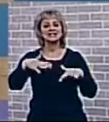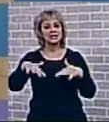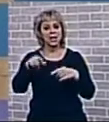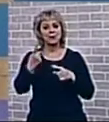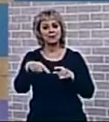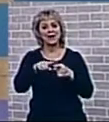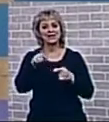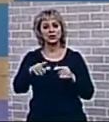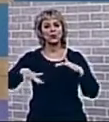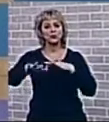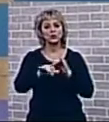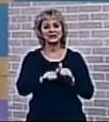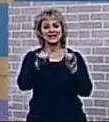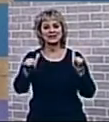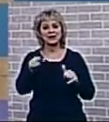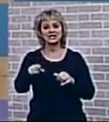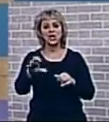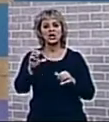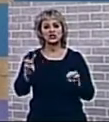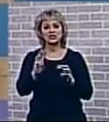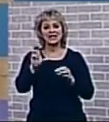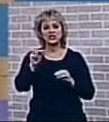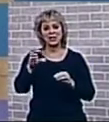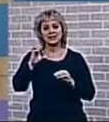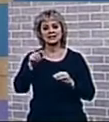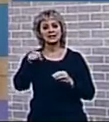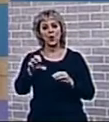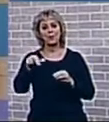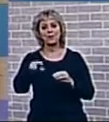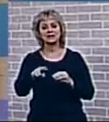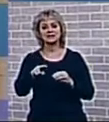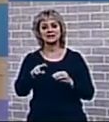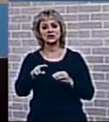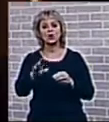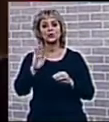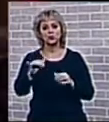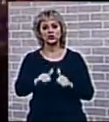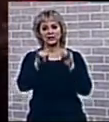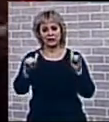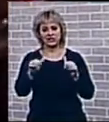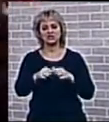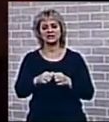слабые, поэтому площадь распространения чрезвычайной пожароопасности будет